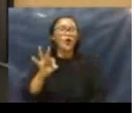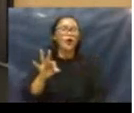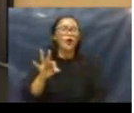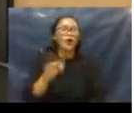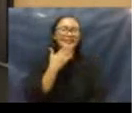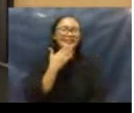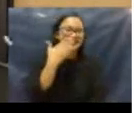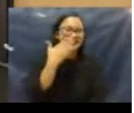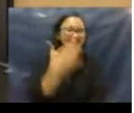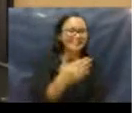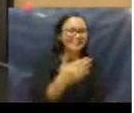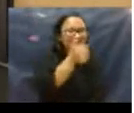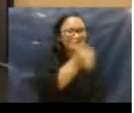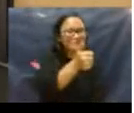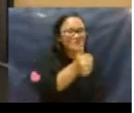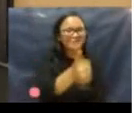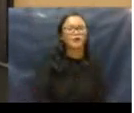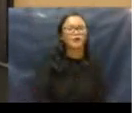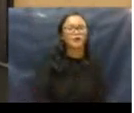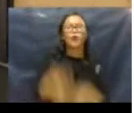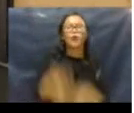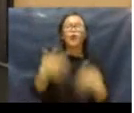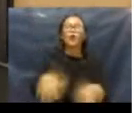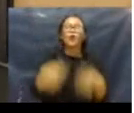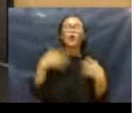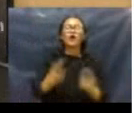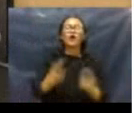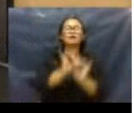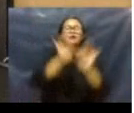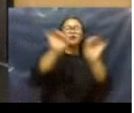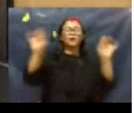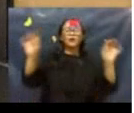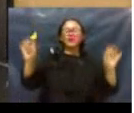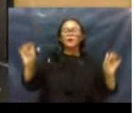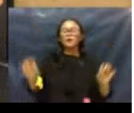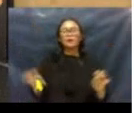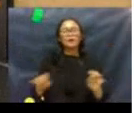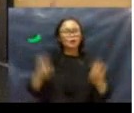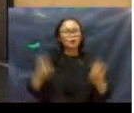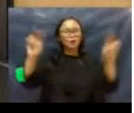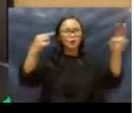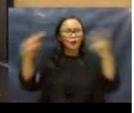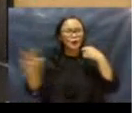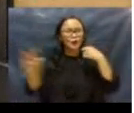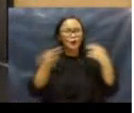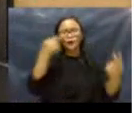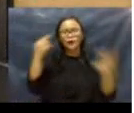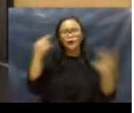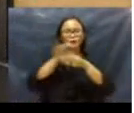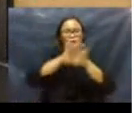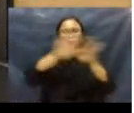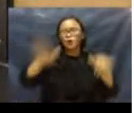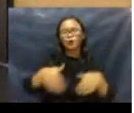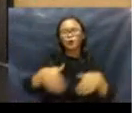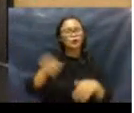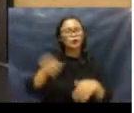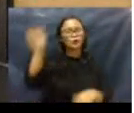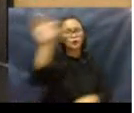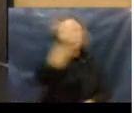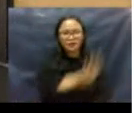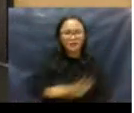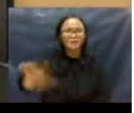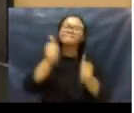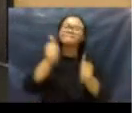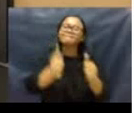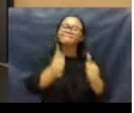Ini berarti diambil dari ribuan guru yang sedang menonton sekarang dari seluruh Nusantara. Ini berarti Ibu,